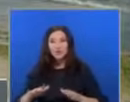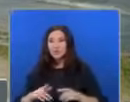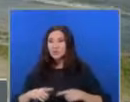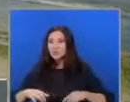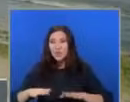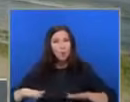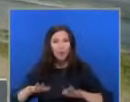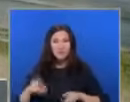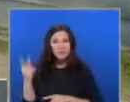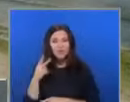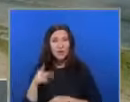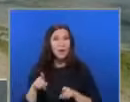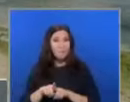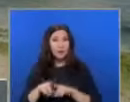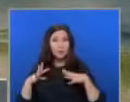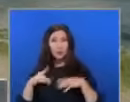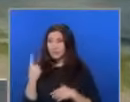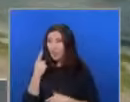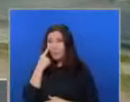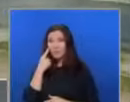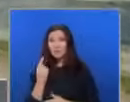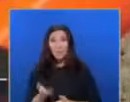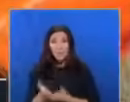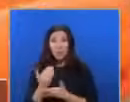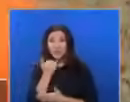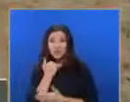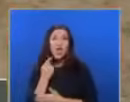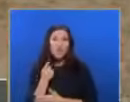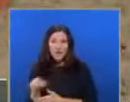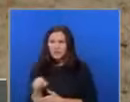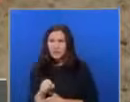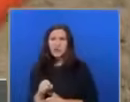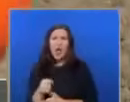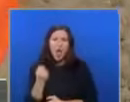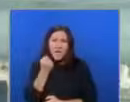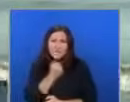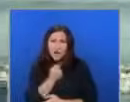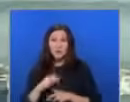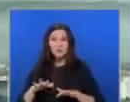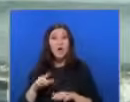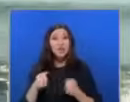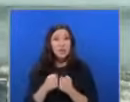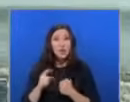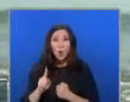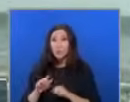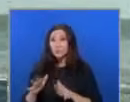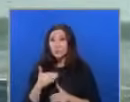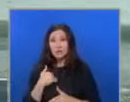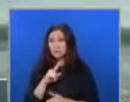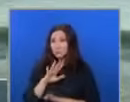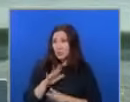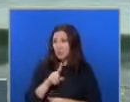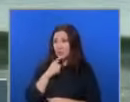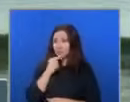повтаря. Отново летовници сами опитват да помогнат на давещи се, което довежда до инфарктна ситуация. Инцидент, който може би аз поне не познавам